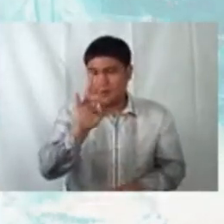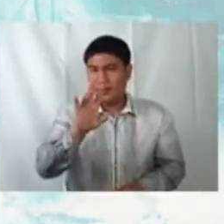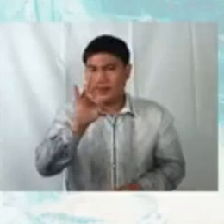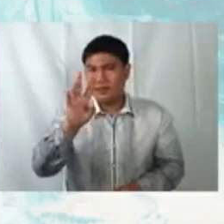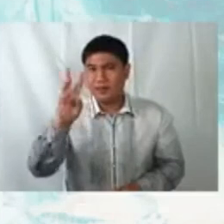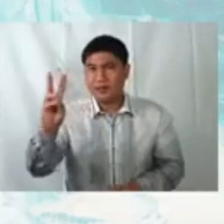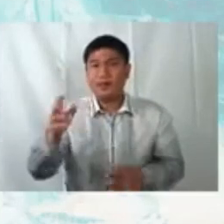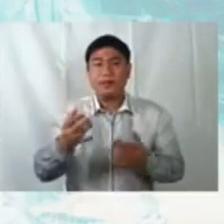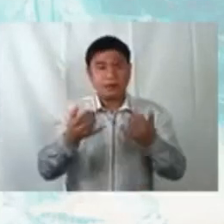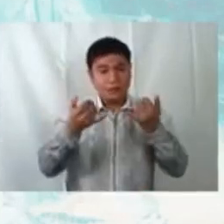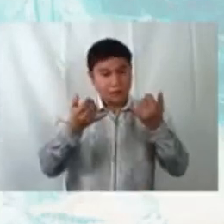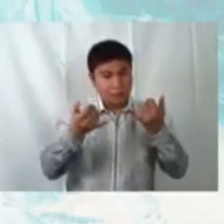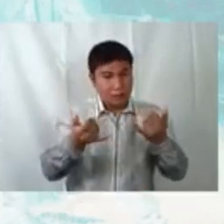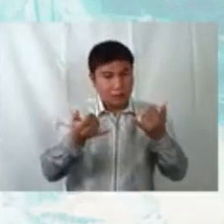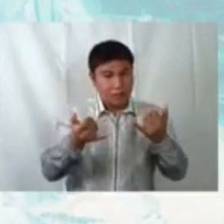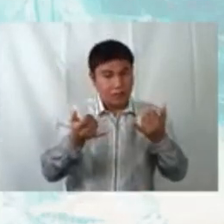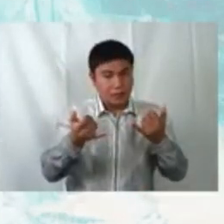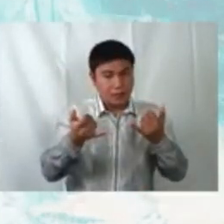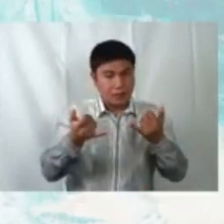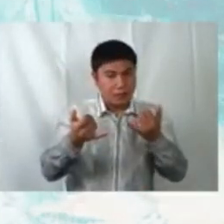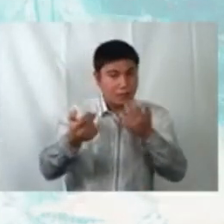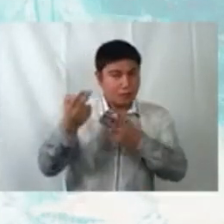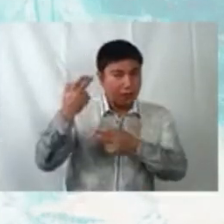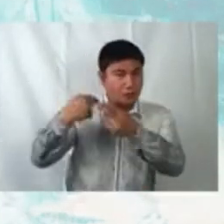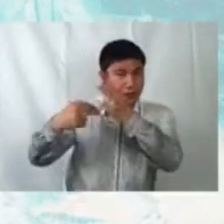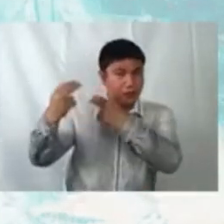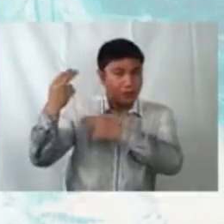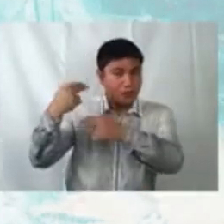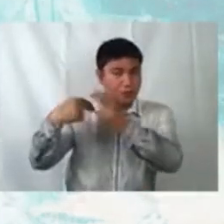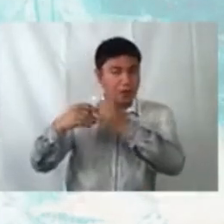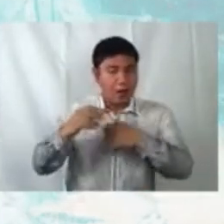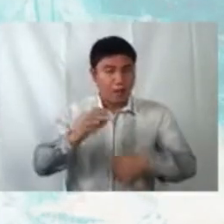isang kasaysayang nasa sarili nating pananaw.